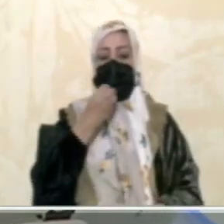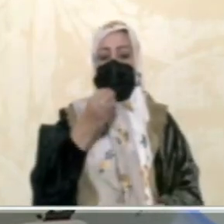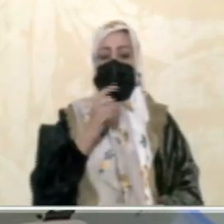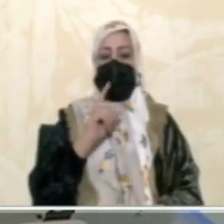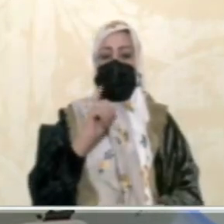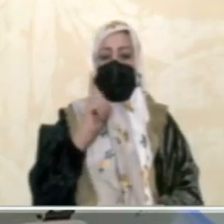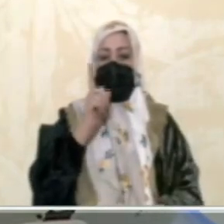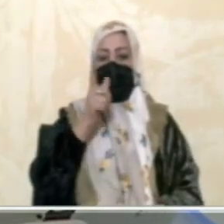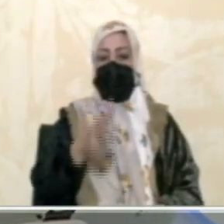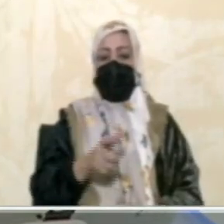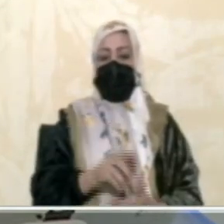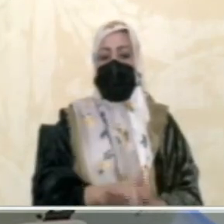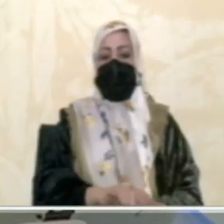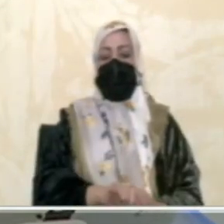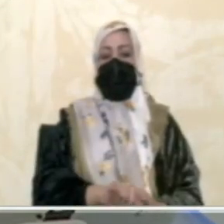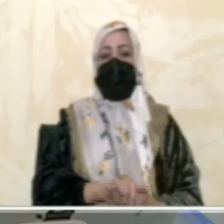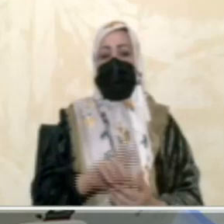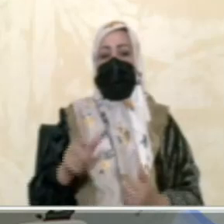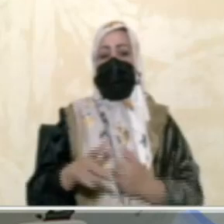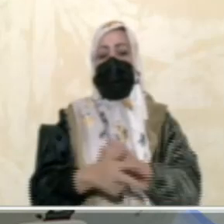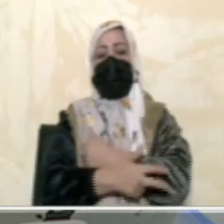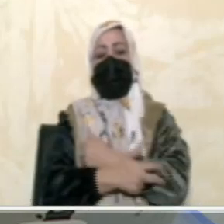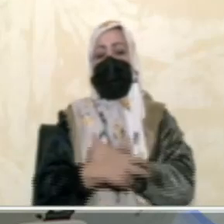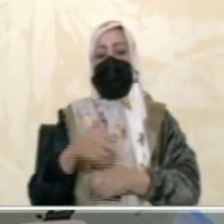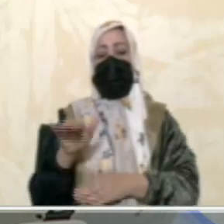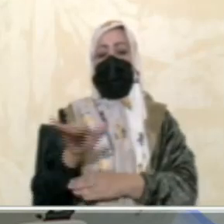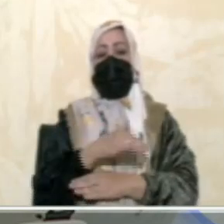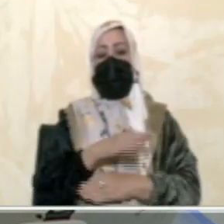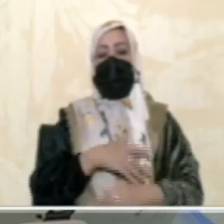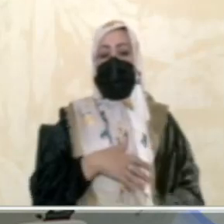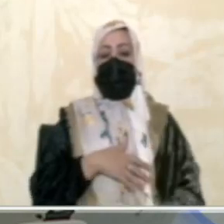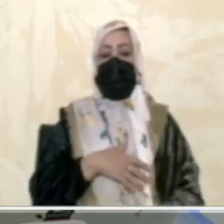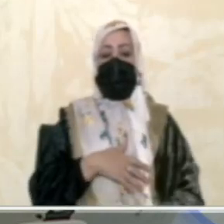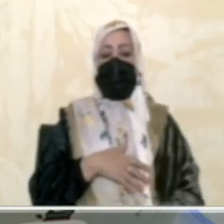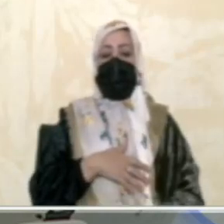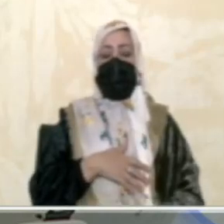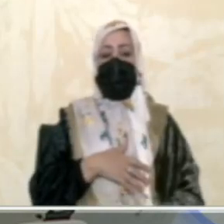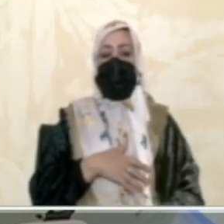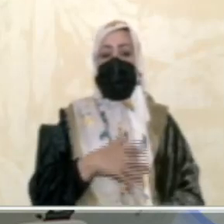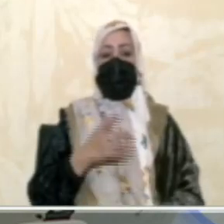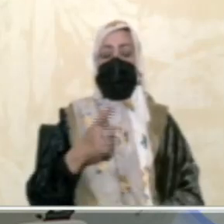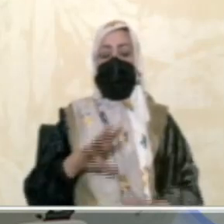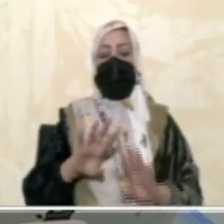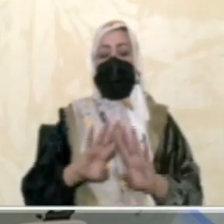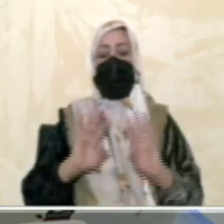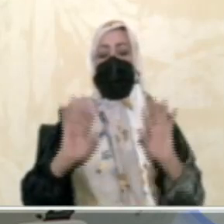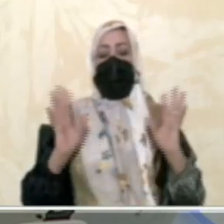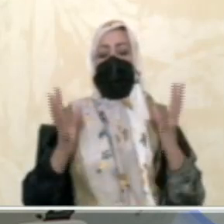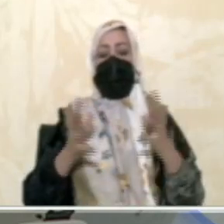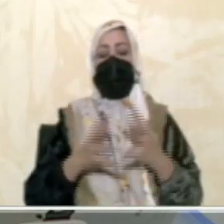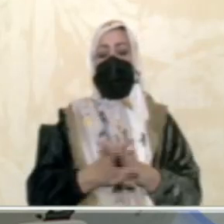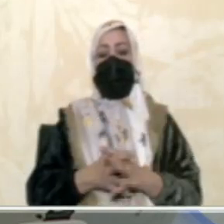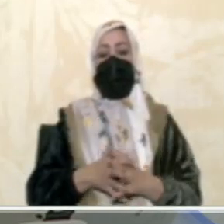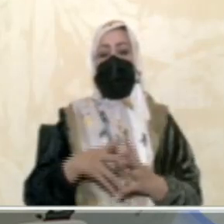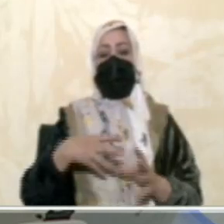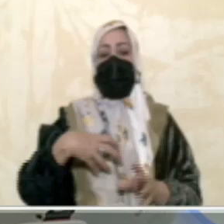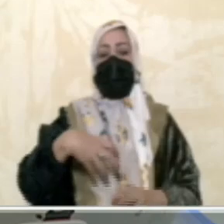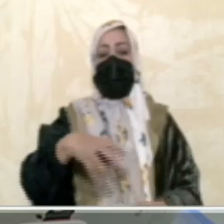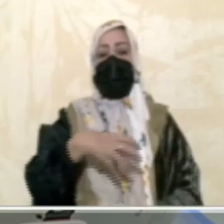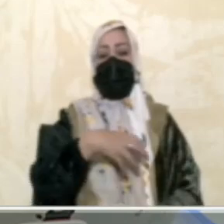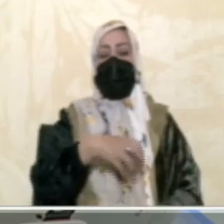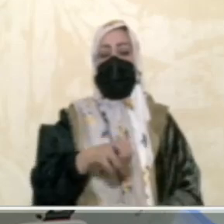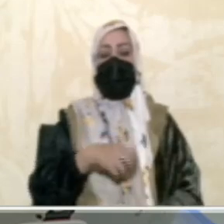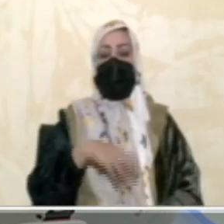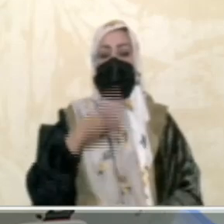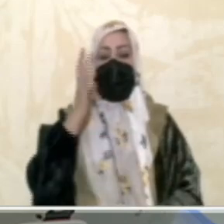الفطر نقدا اقول يا جماعه مساله اخراج زكاه الفطر هل هي هل تجوز من النقد